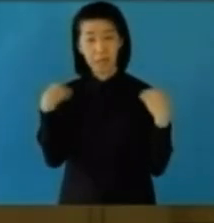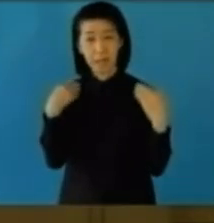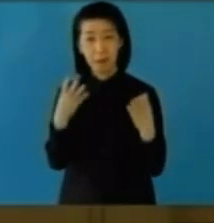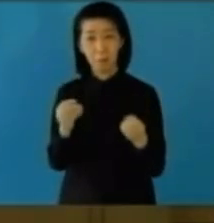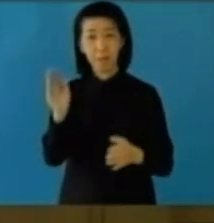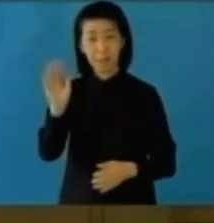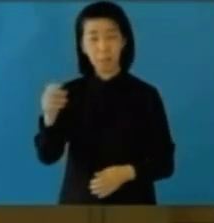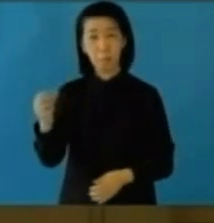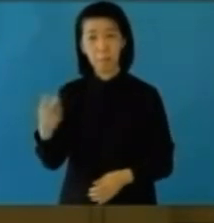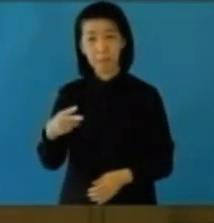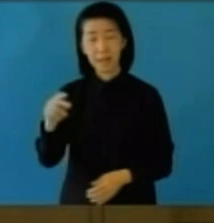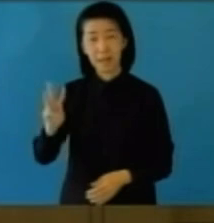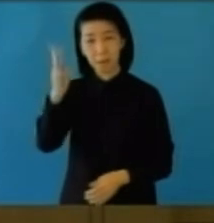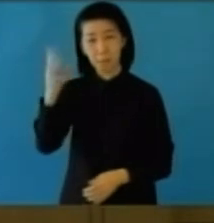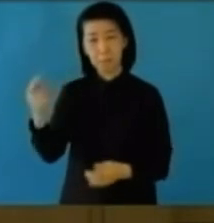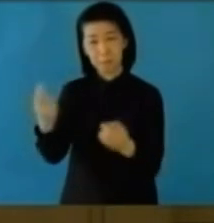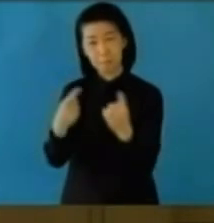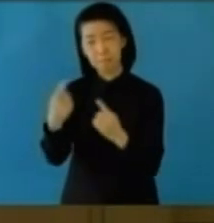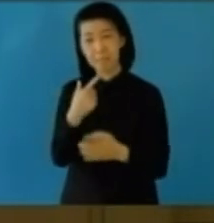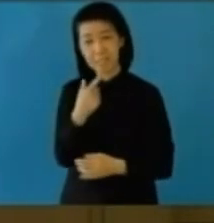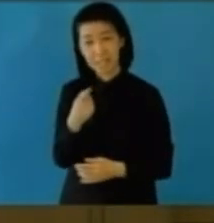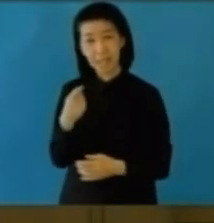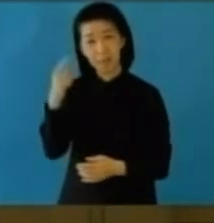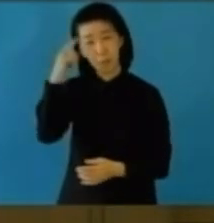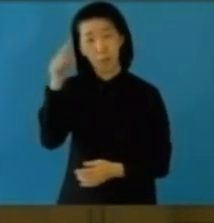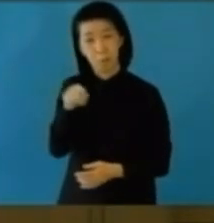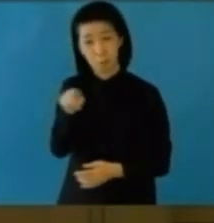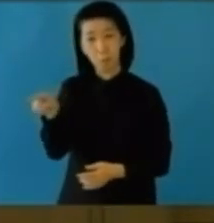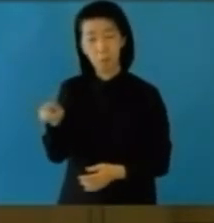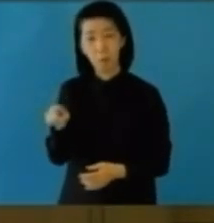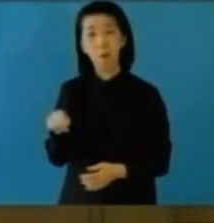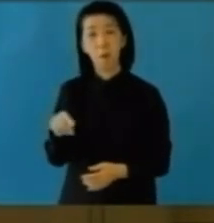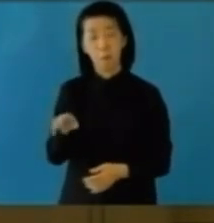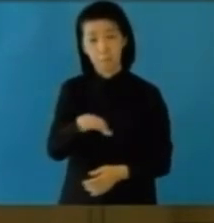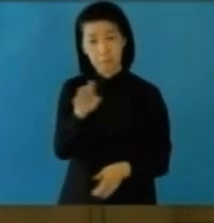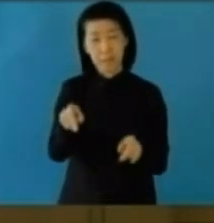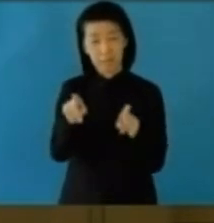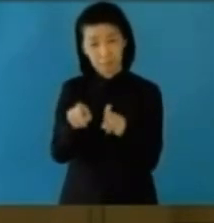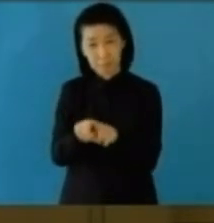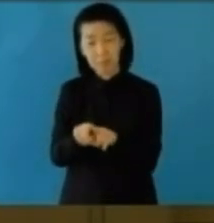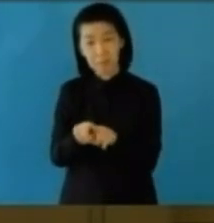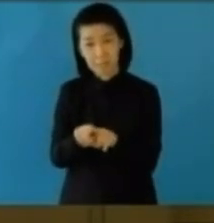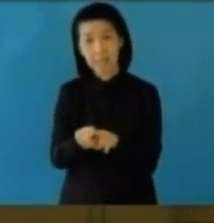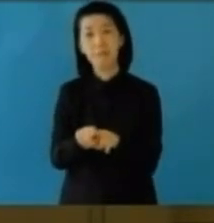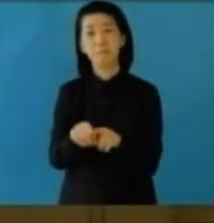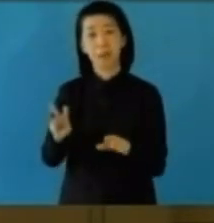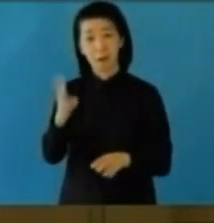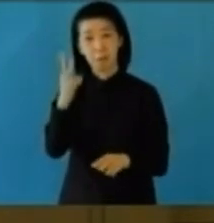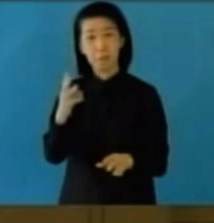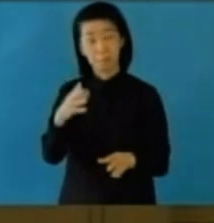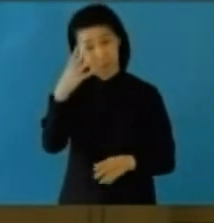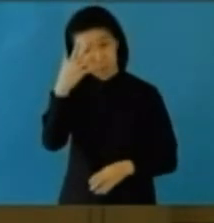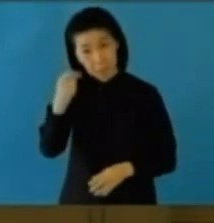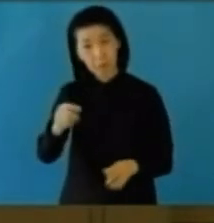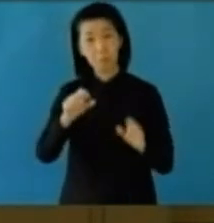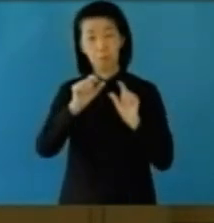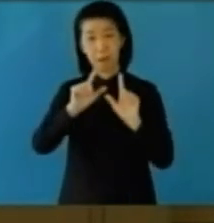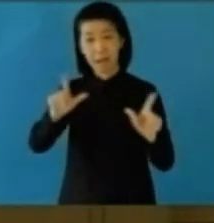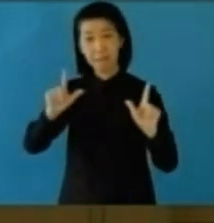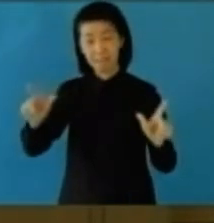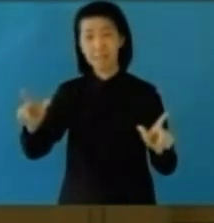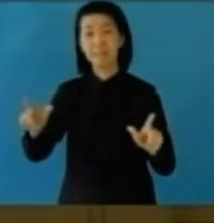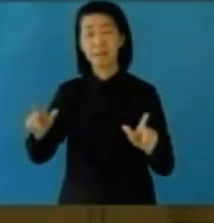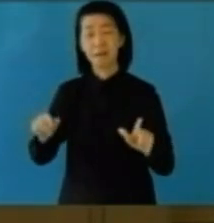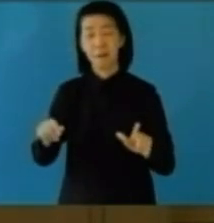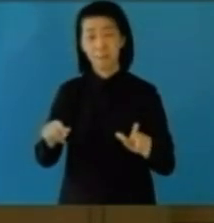村をはじめ関係機関や民間企業等と一体となって、南の宝箱鹿児島の魅力を発信するとともに、心からのお